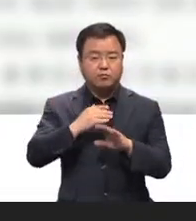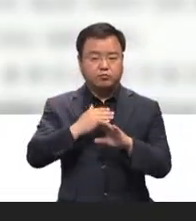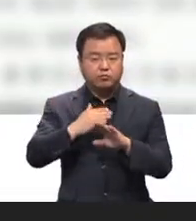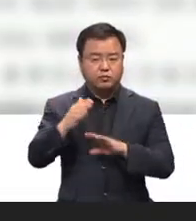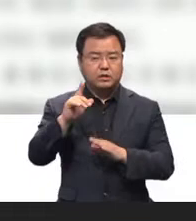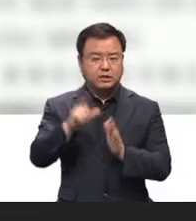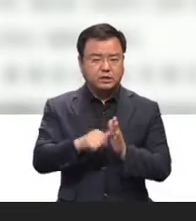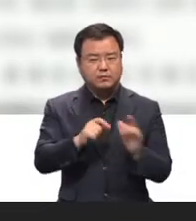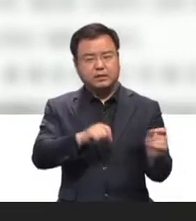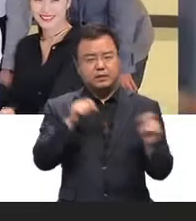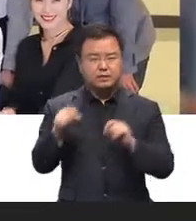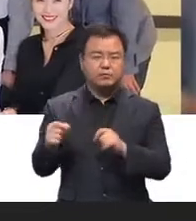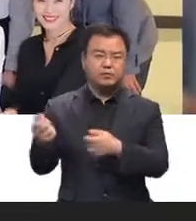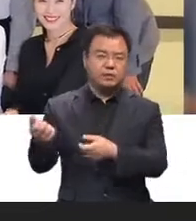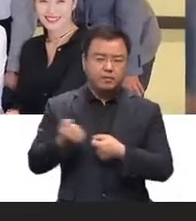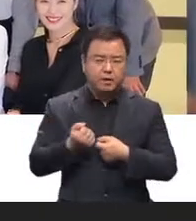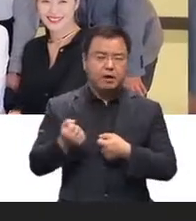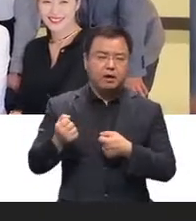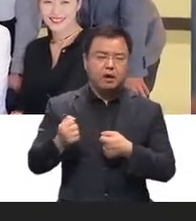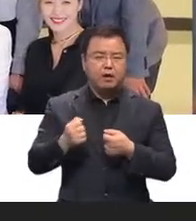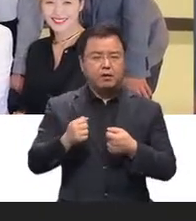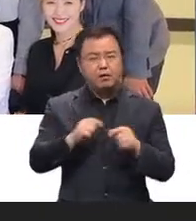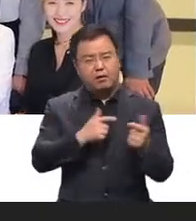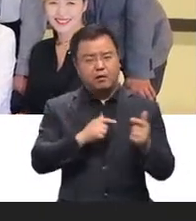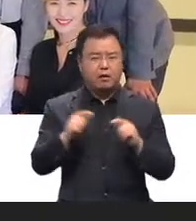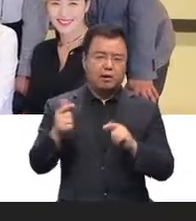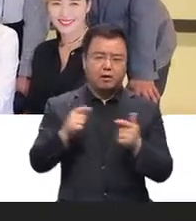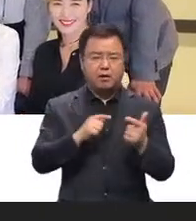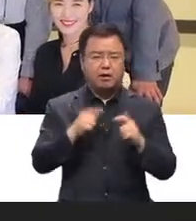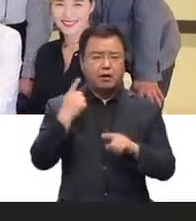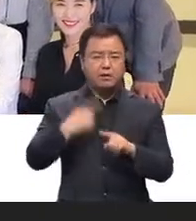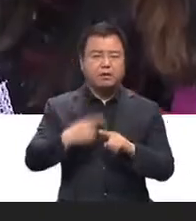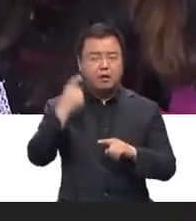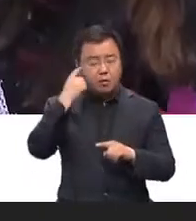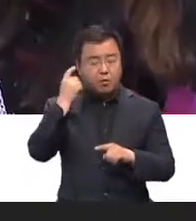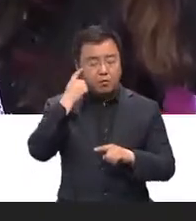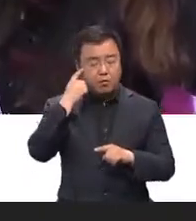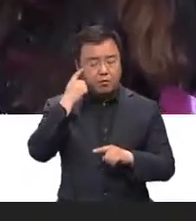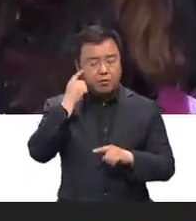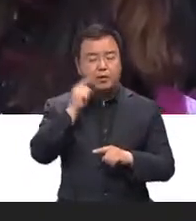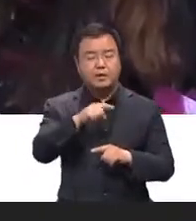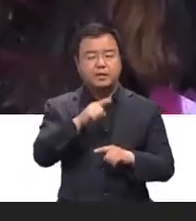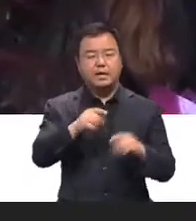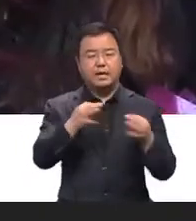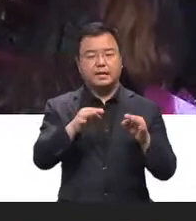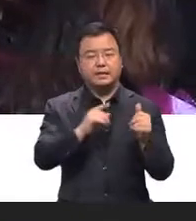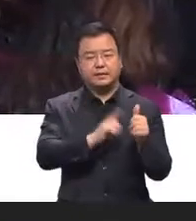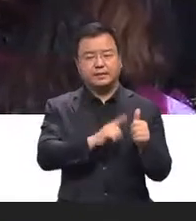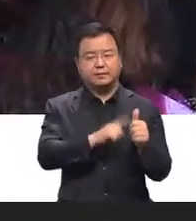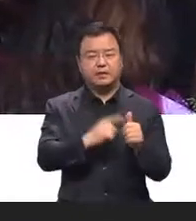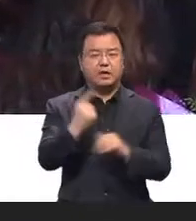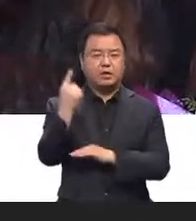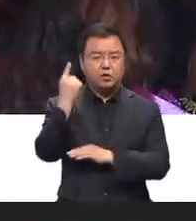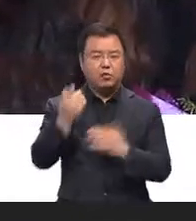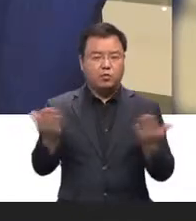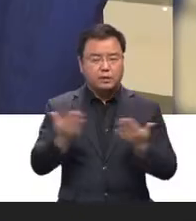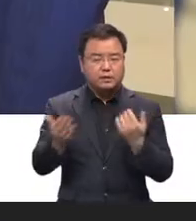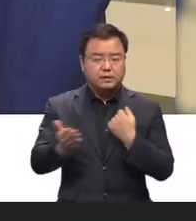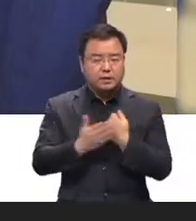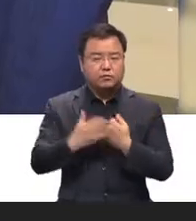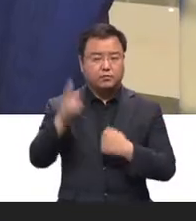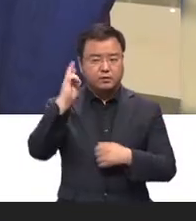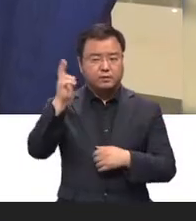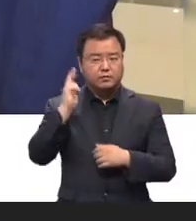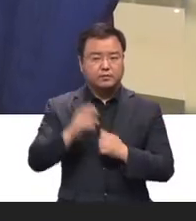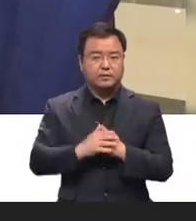노추 자 다시 땐 기자 보고받고 라 오락가락해서 했는데 4 그 이유가 키 사실은 김정은 위원장의 경우 때문이 아니 얻는 야